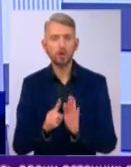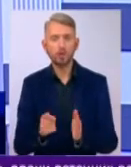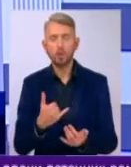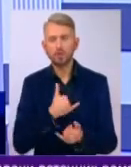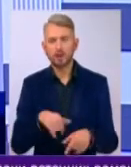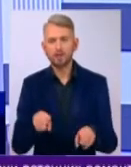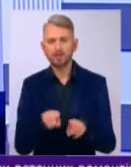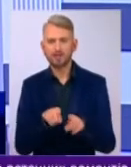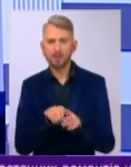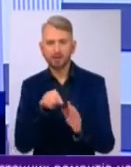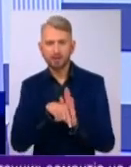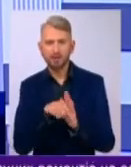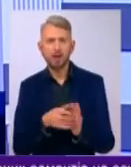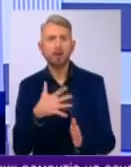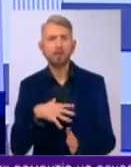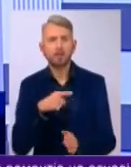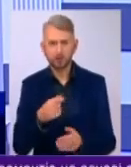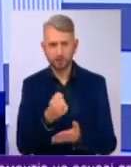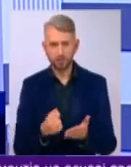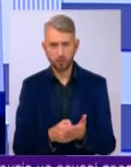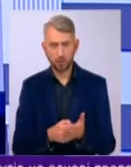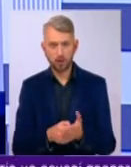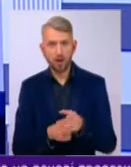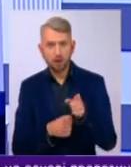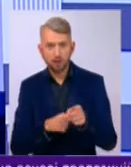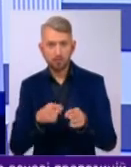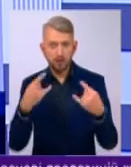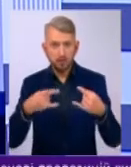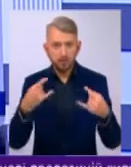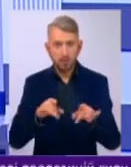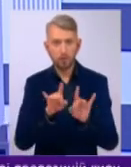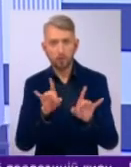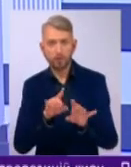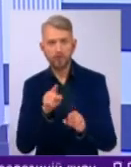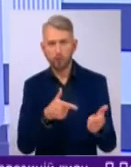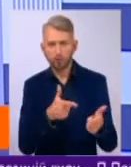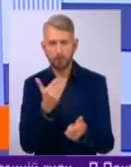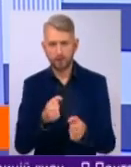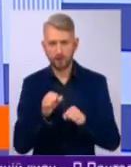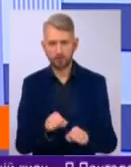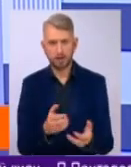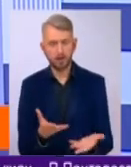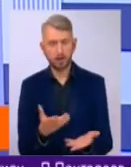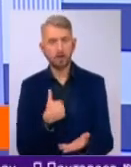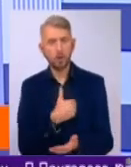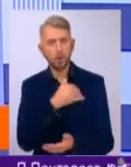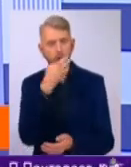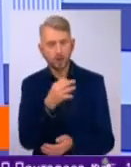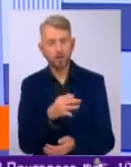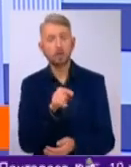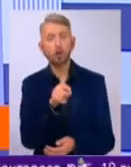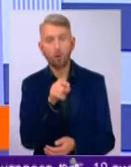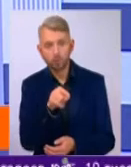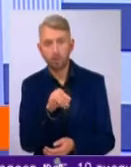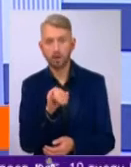така риторика, ну навіщо ж вам зброя? Він же ж з телебачення там розповів, що він готовий вас захищати. Так я от хочу сказати і йому,